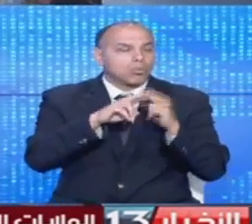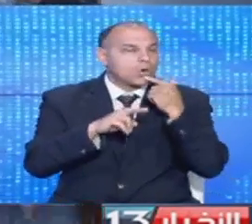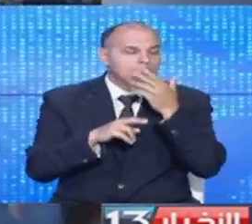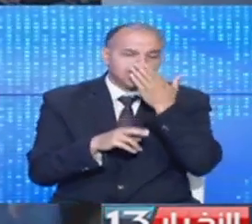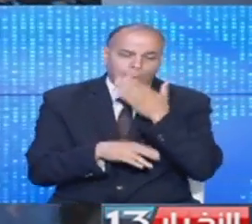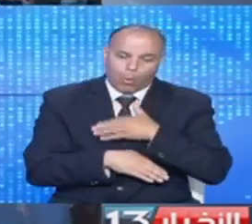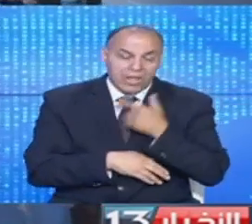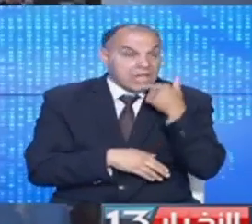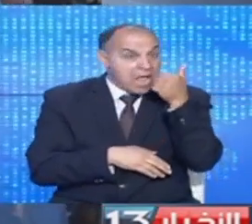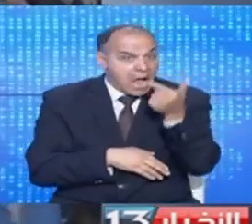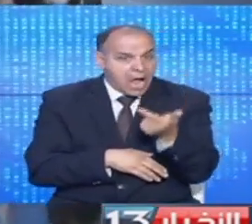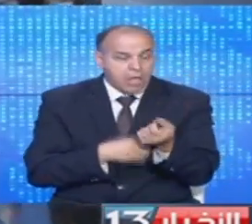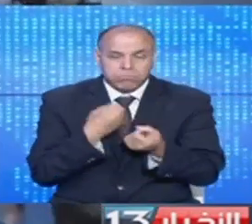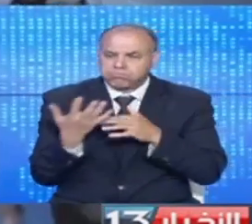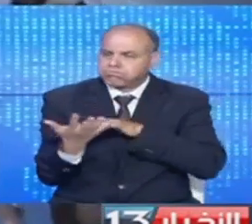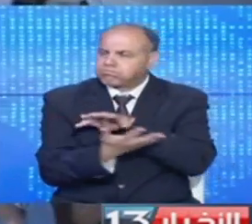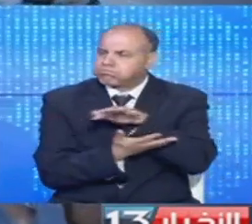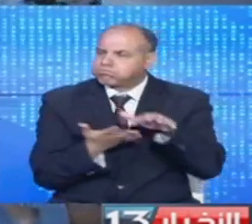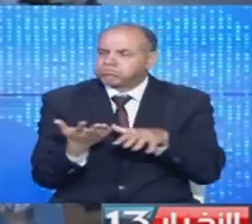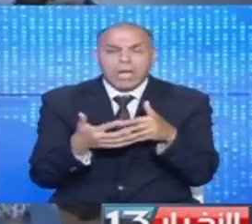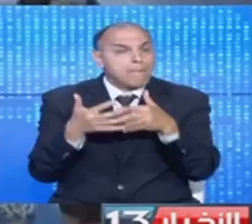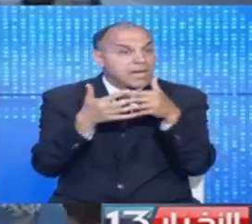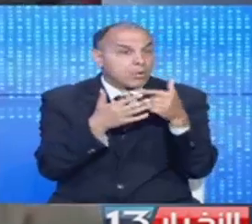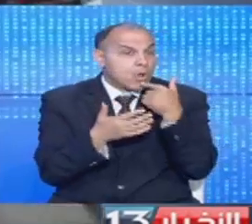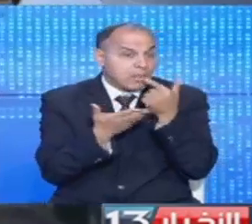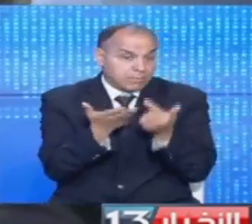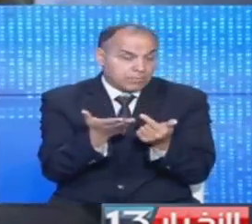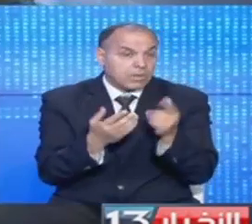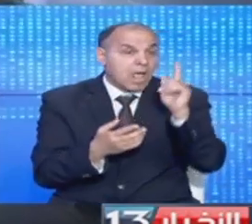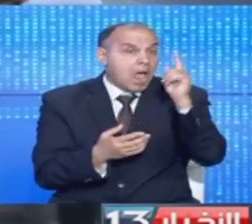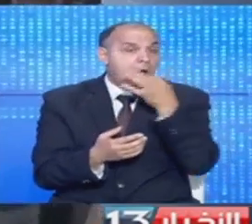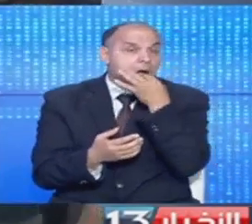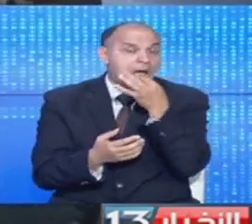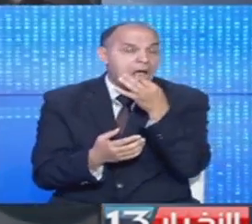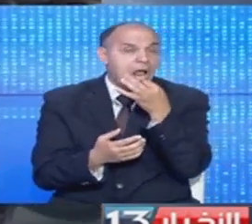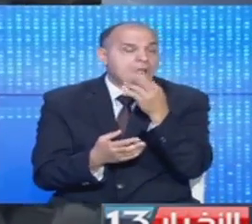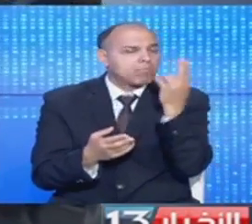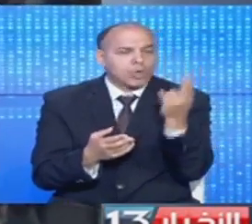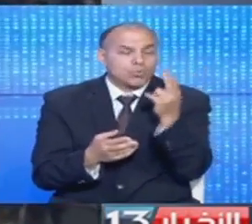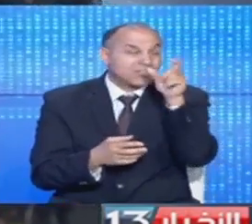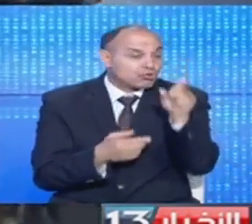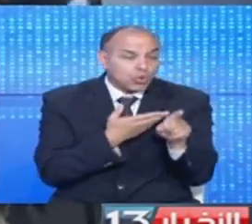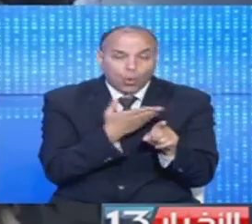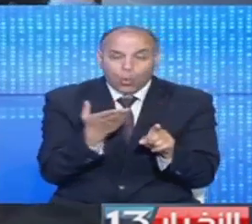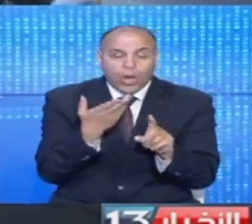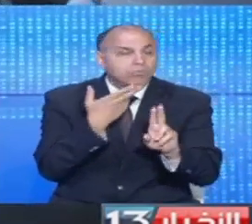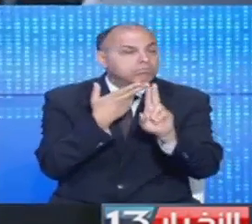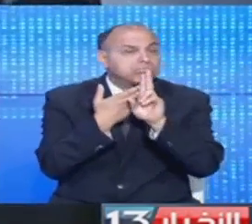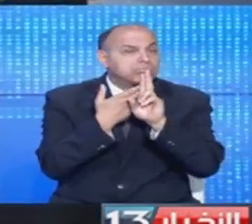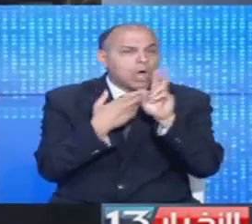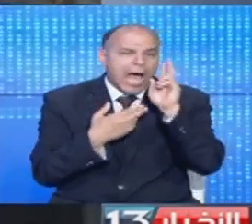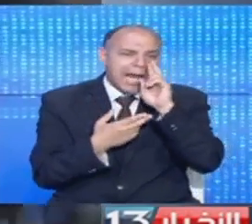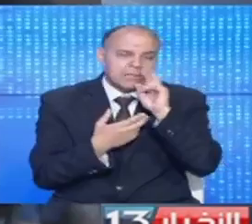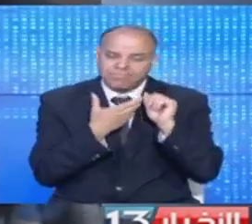صمته اليوم حيال الاضطرابات التي تشهدها الولايات المتحدة، قائلا إنه لا يمكن لأحد أن يغض الطرف عن